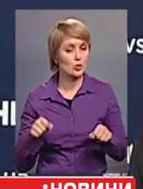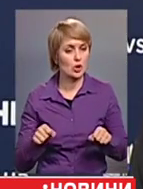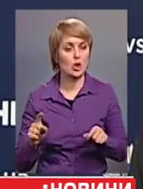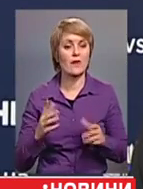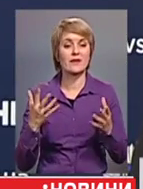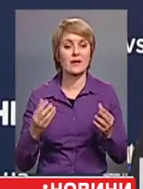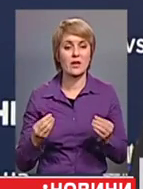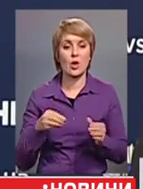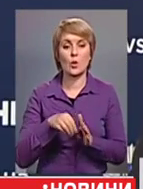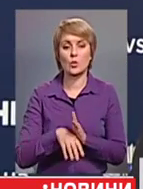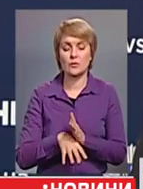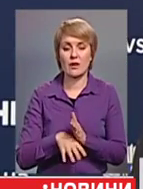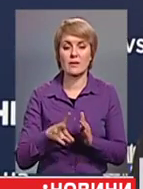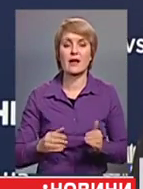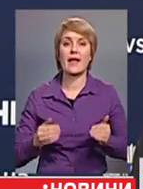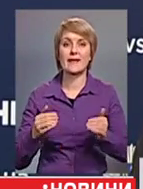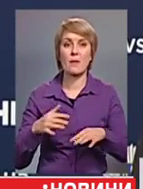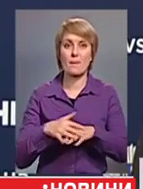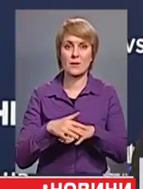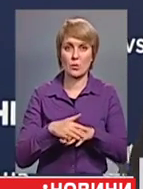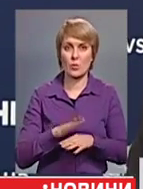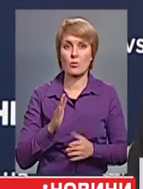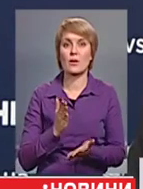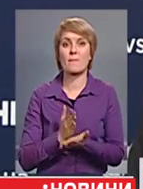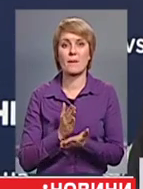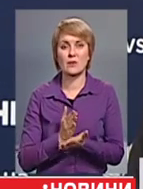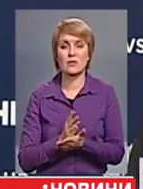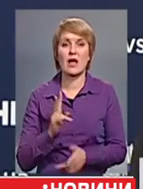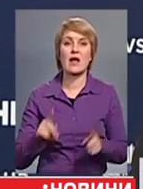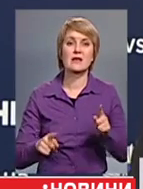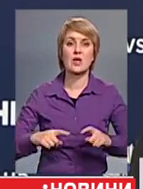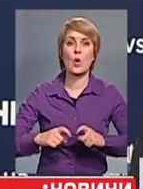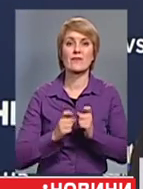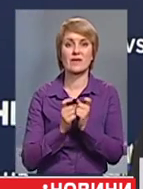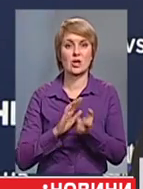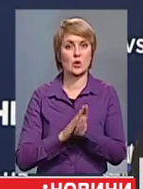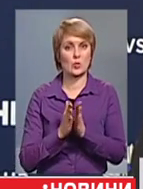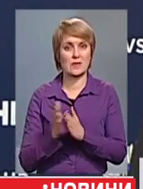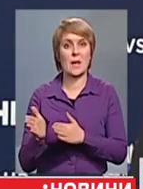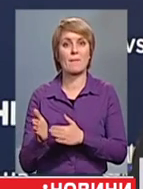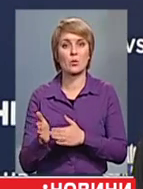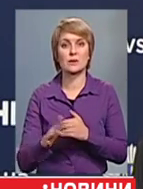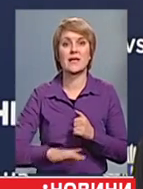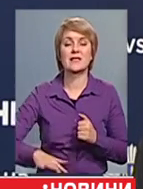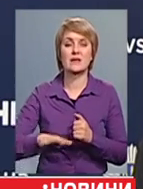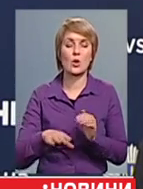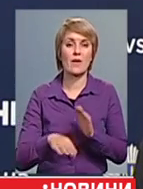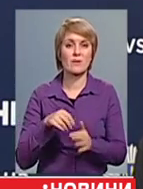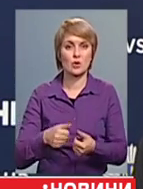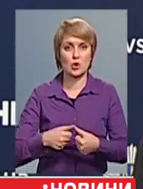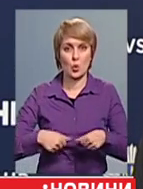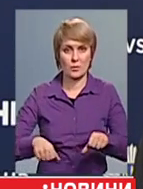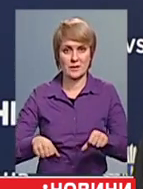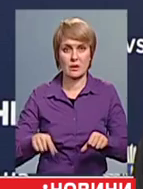що в день голосування і на етапі підрахунку матимуть місце певні конфліктні ситуації саме в Маріупольській територіальній виборчій комісії, тому